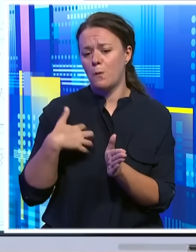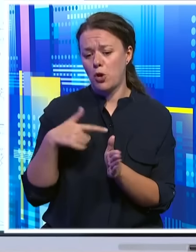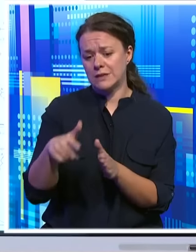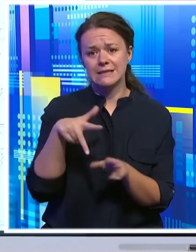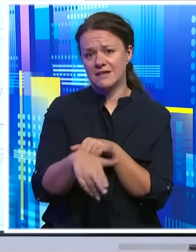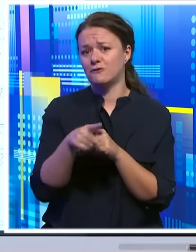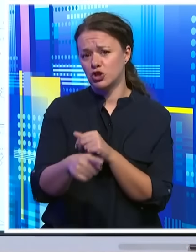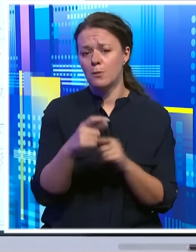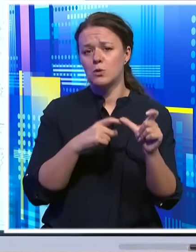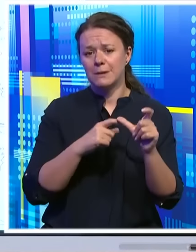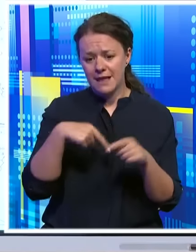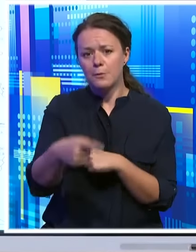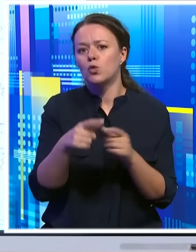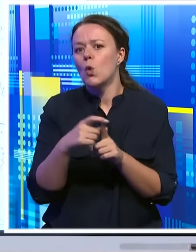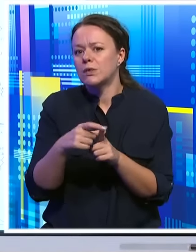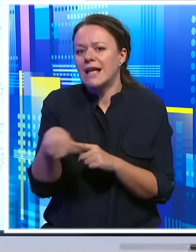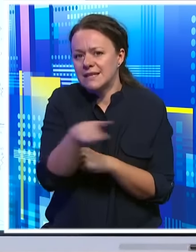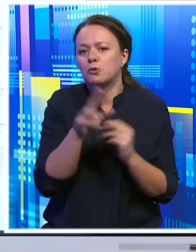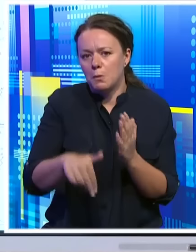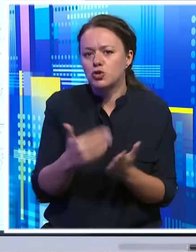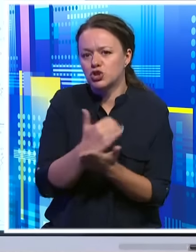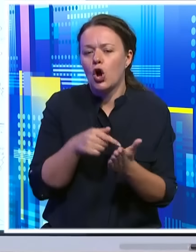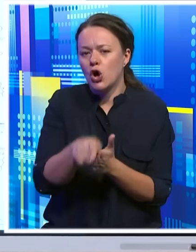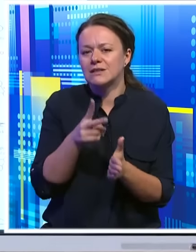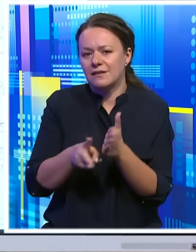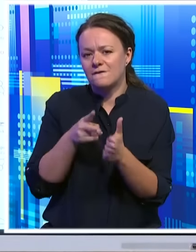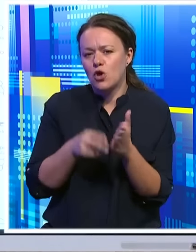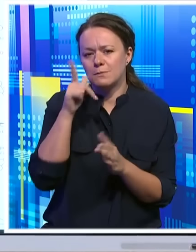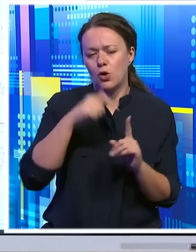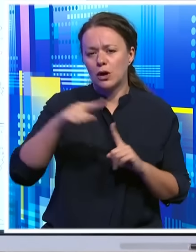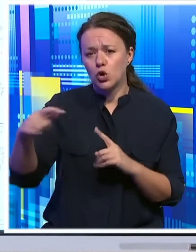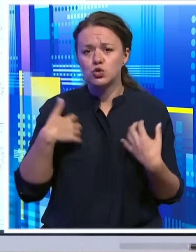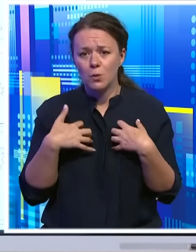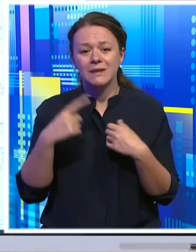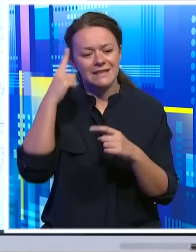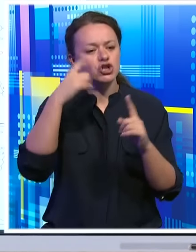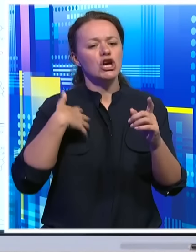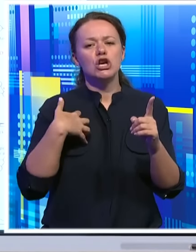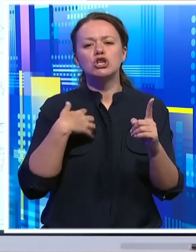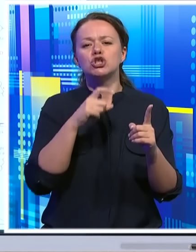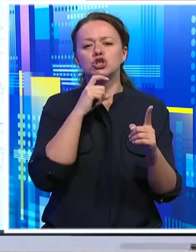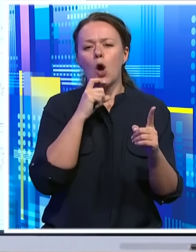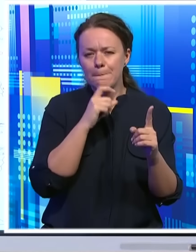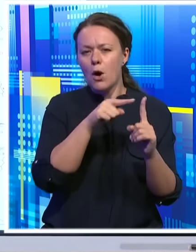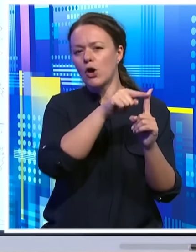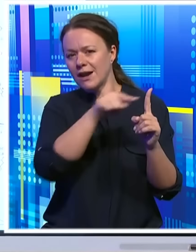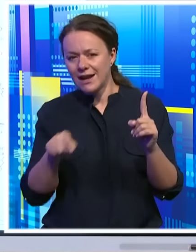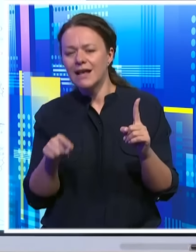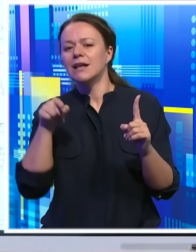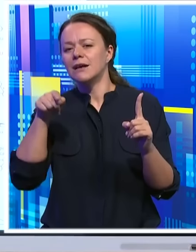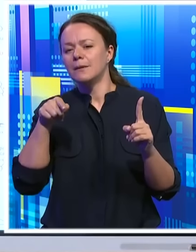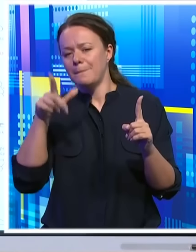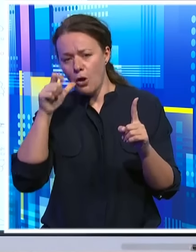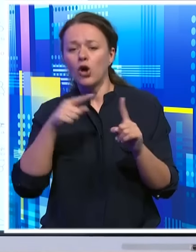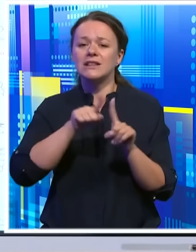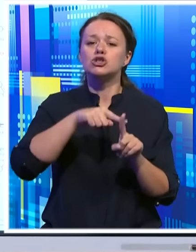septembru i u decembru ćete moći tu da idete vozom Beograd-Subotica, tako da ste time Sombor povezali i sa Suboticom i sa Beogradom, što je veoma